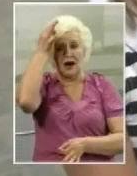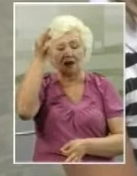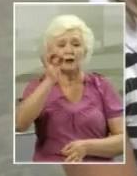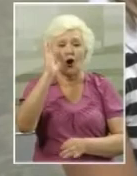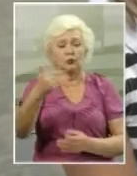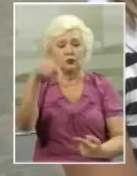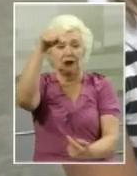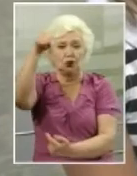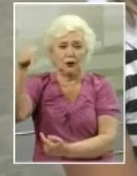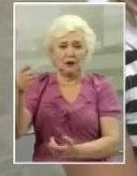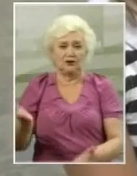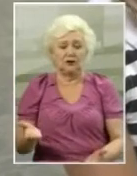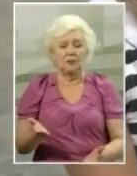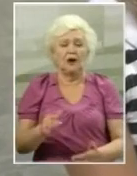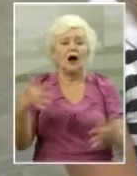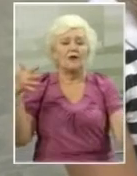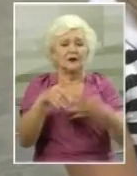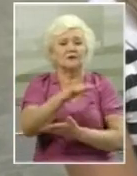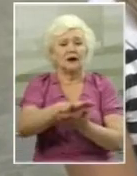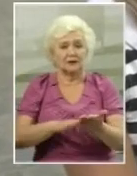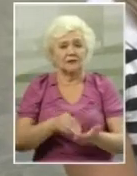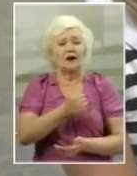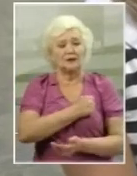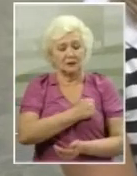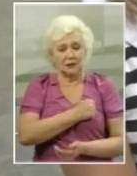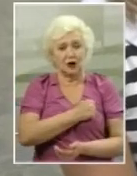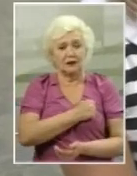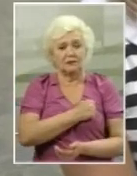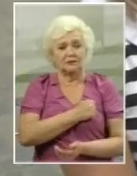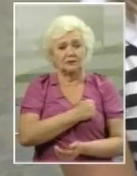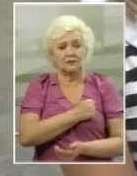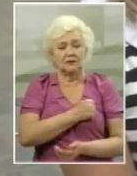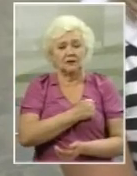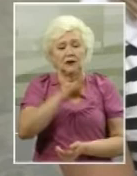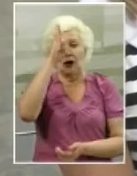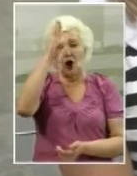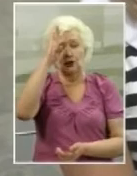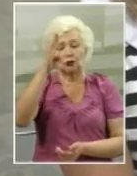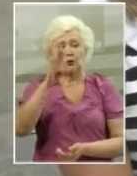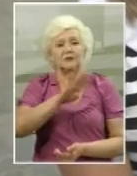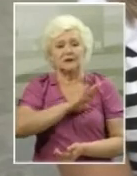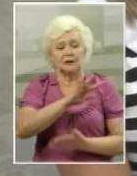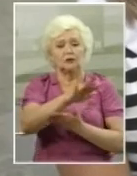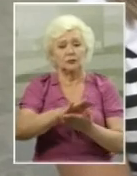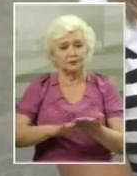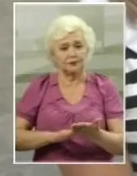буде доречно. Бо війна триває, на жаль. Хлопці